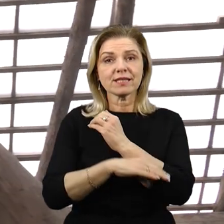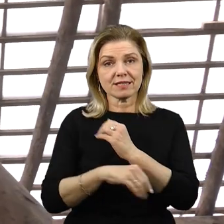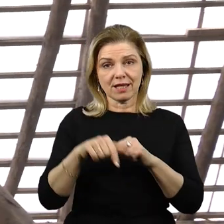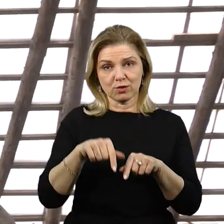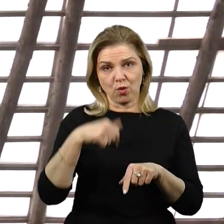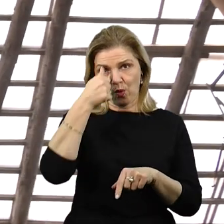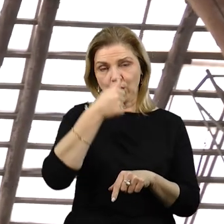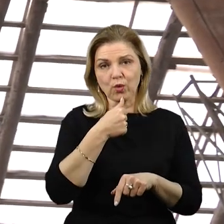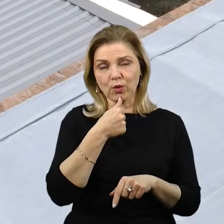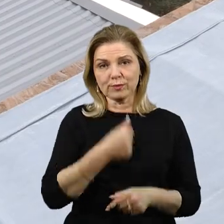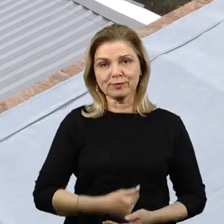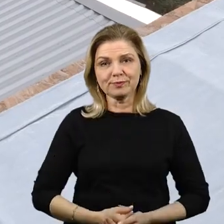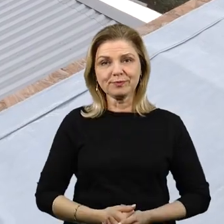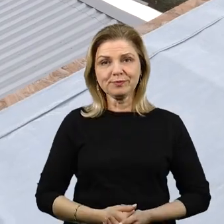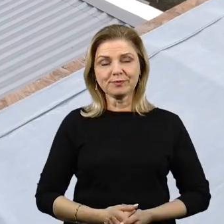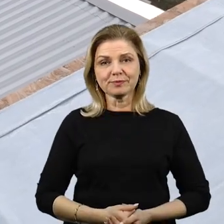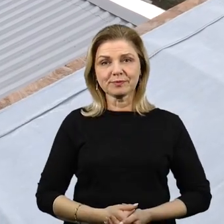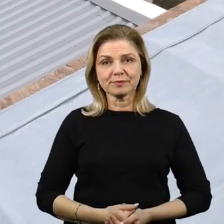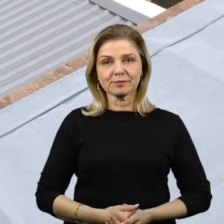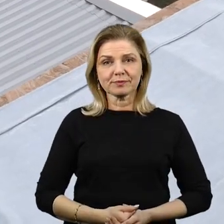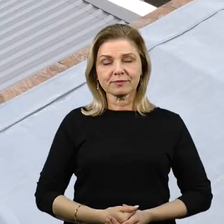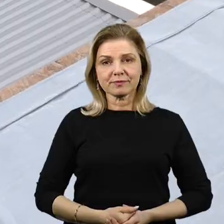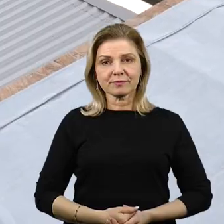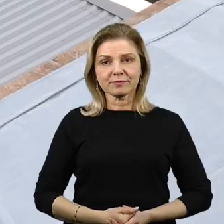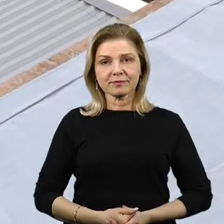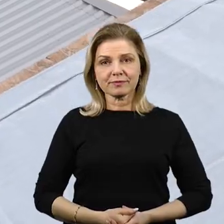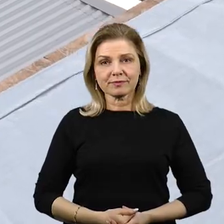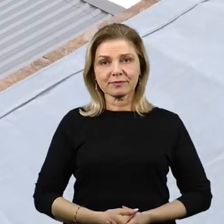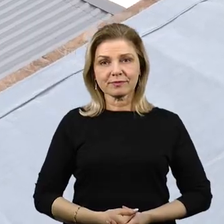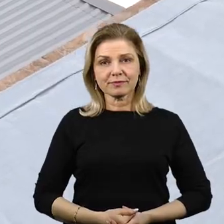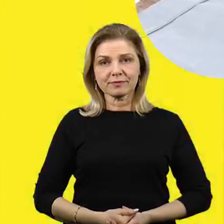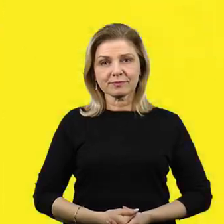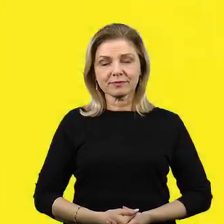року Назарій рубаняк Юрій Руденко суспільне новини